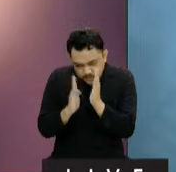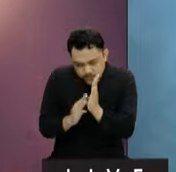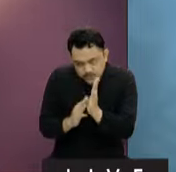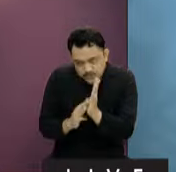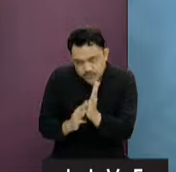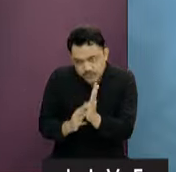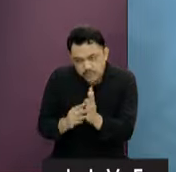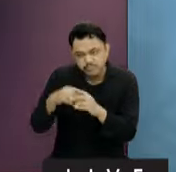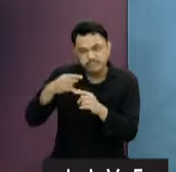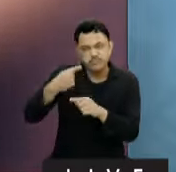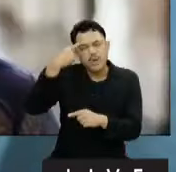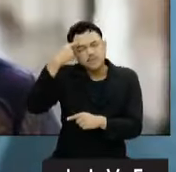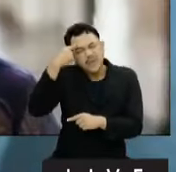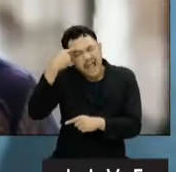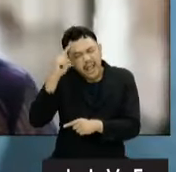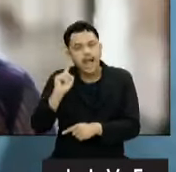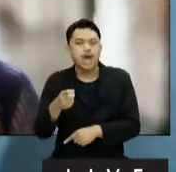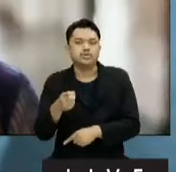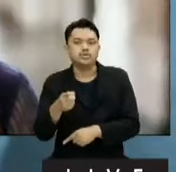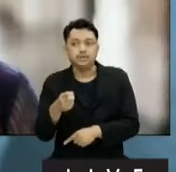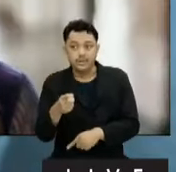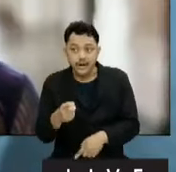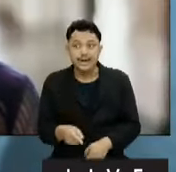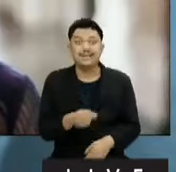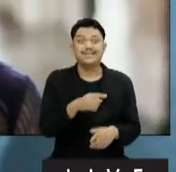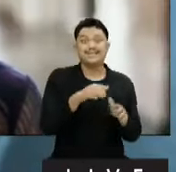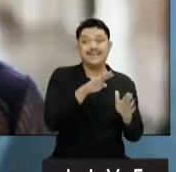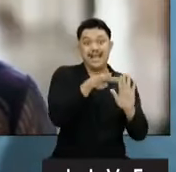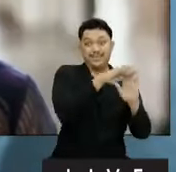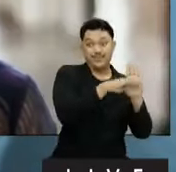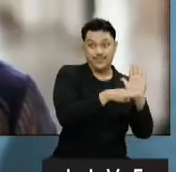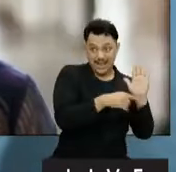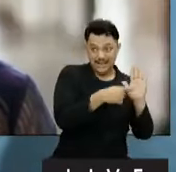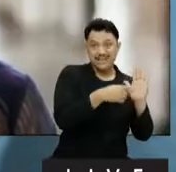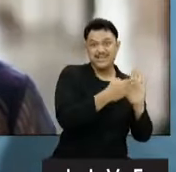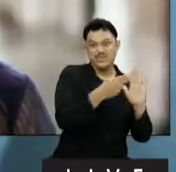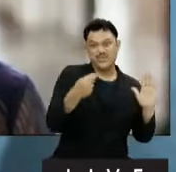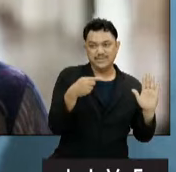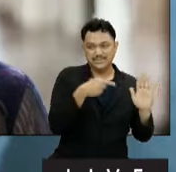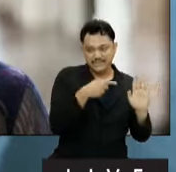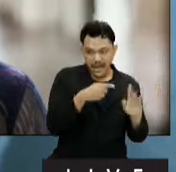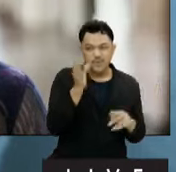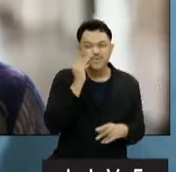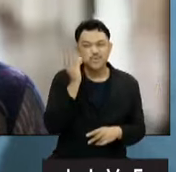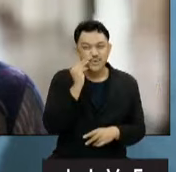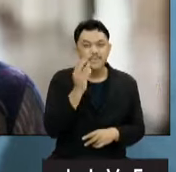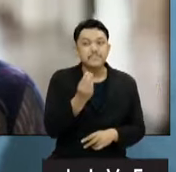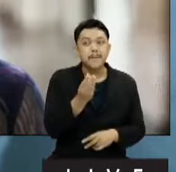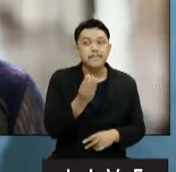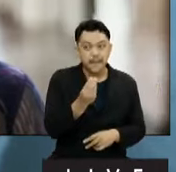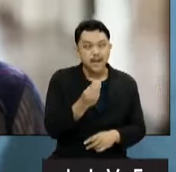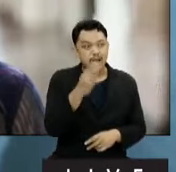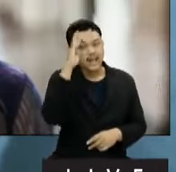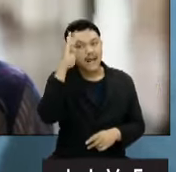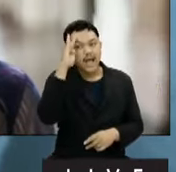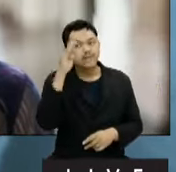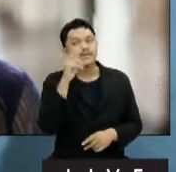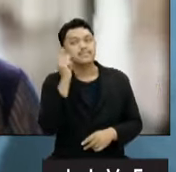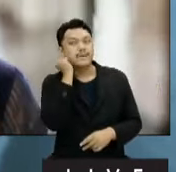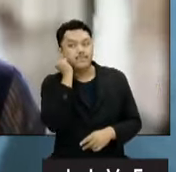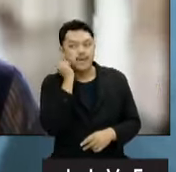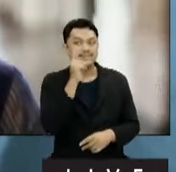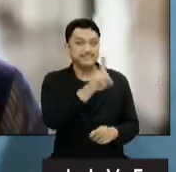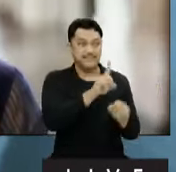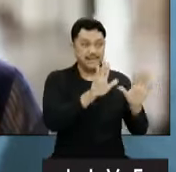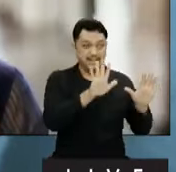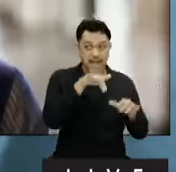kalau bicara aturan di Indonesia, batas usia minimum menikah untuk perempuan dan laki-laki 19 tahun sudah tepatkah batas usia tersebut dari